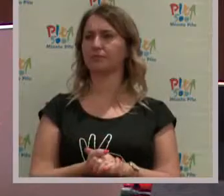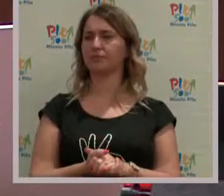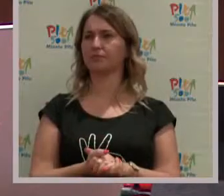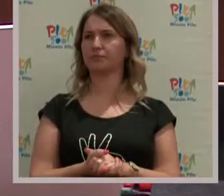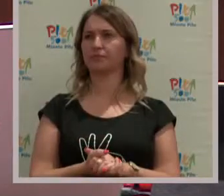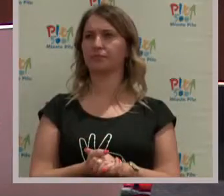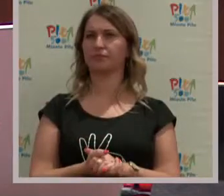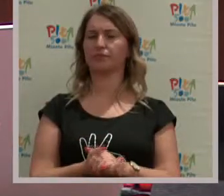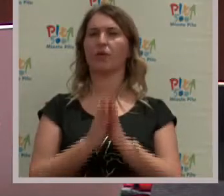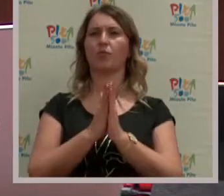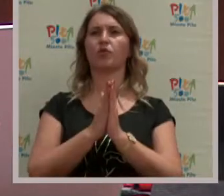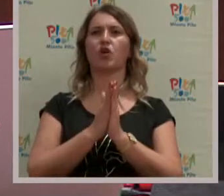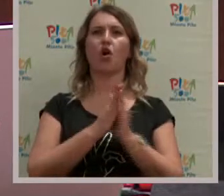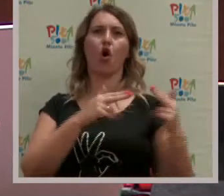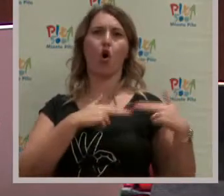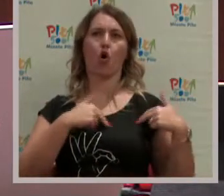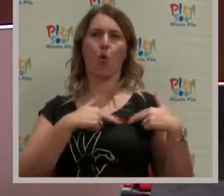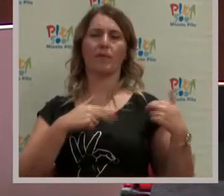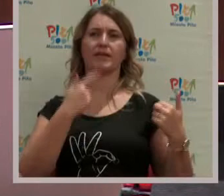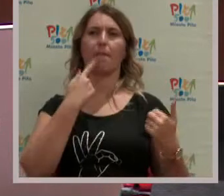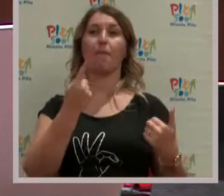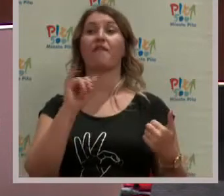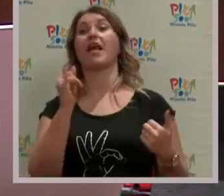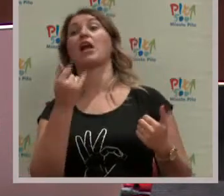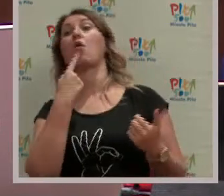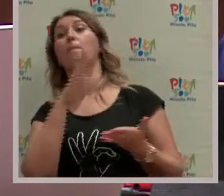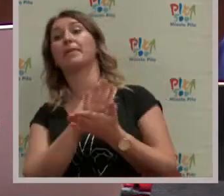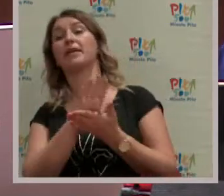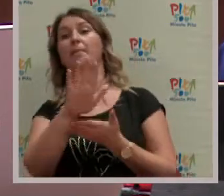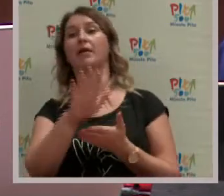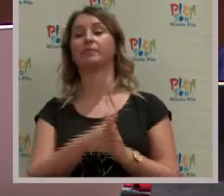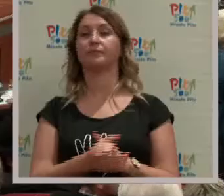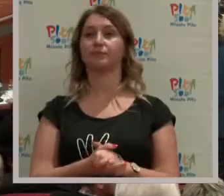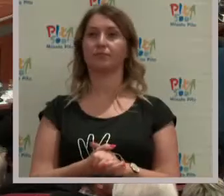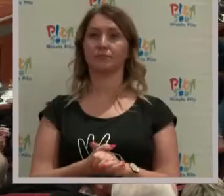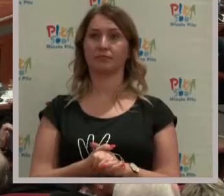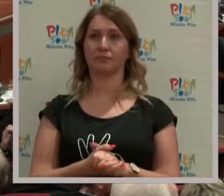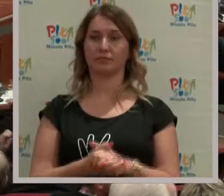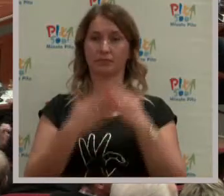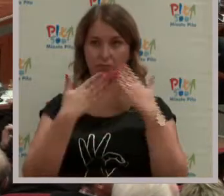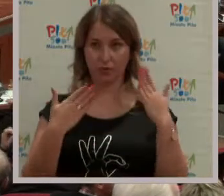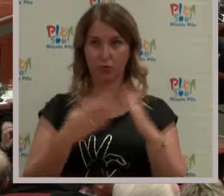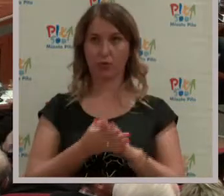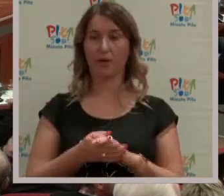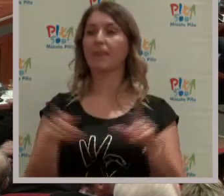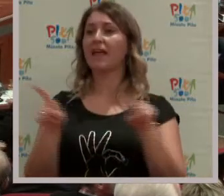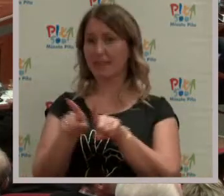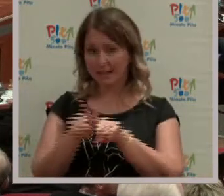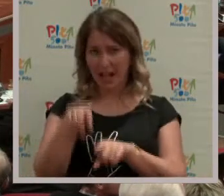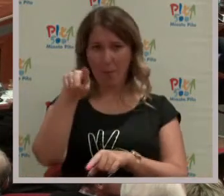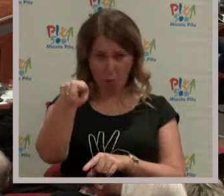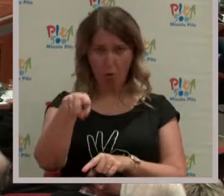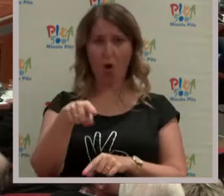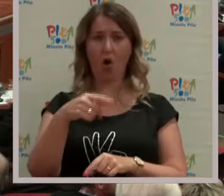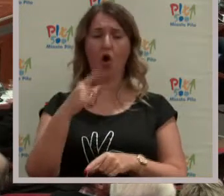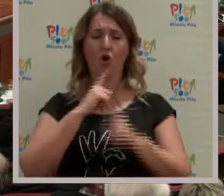bardzo poproszę o opinię Komisji Budżetu i Rozwoju Miasta Pani Przewodnicząca Małgorzata Karwacka bardzo proszę dziękuję również ten projekt uchwały Rady Miasta